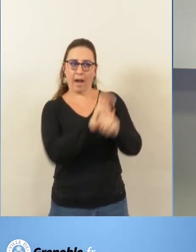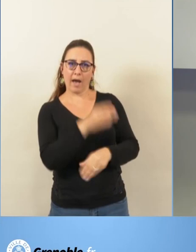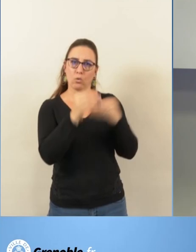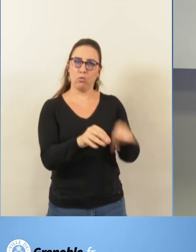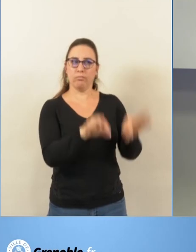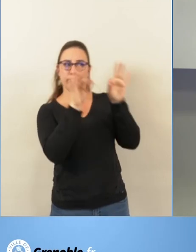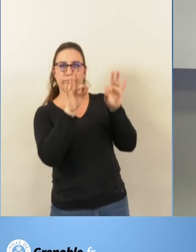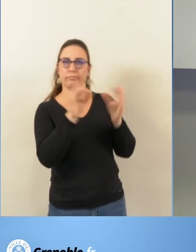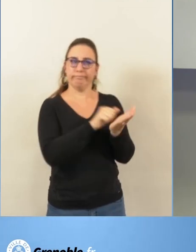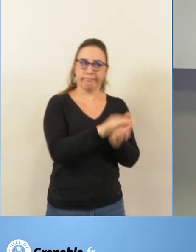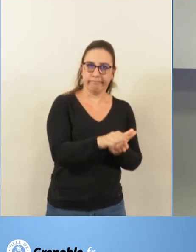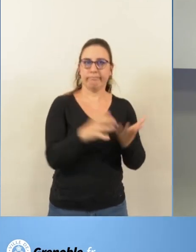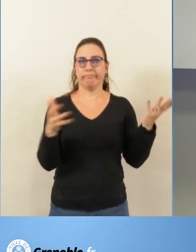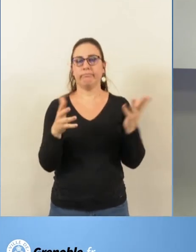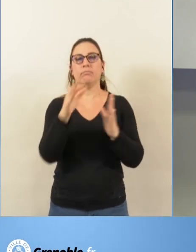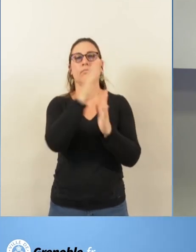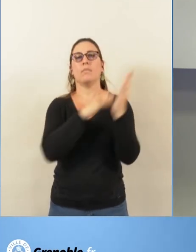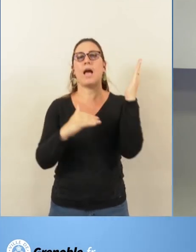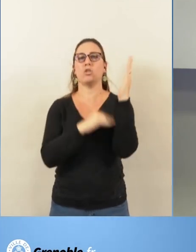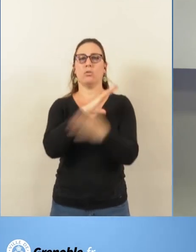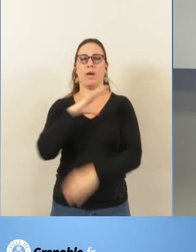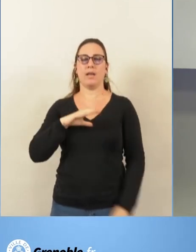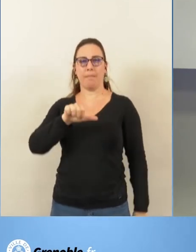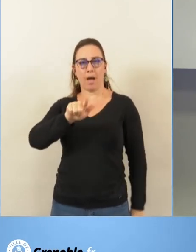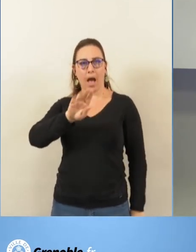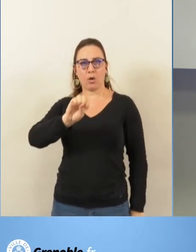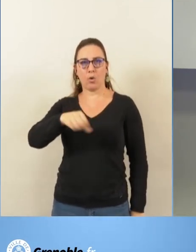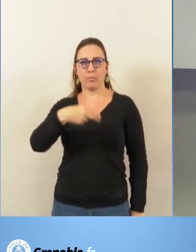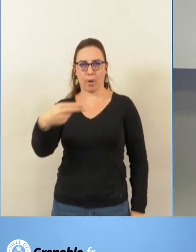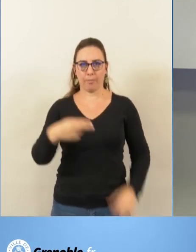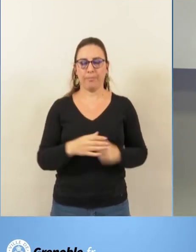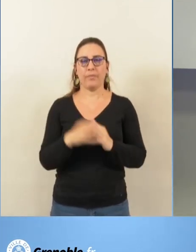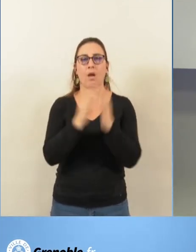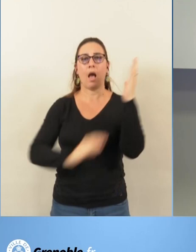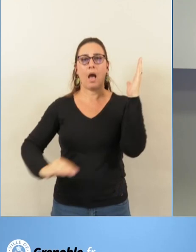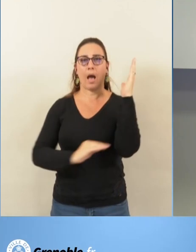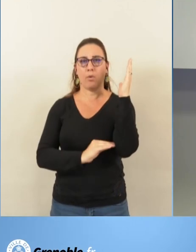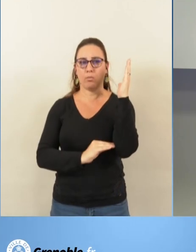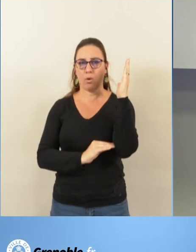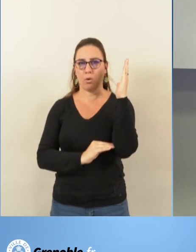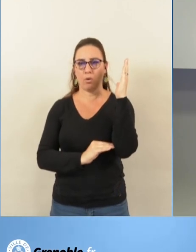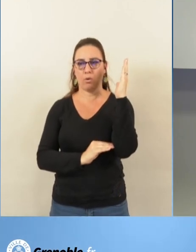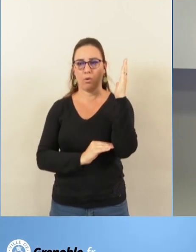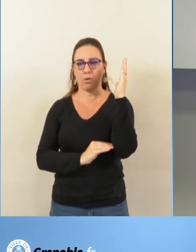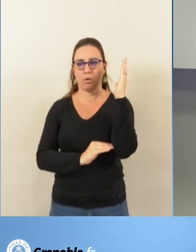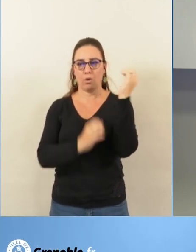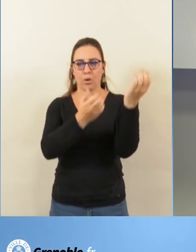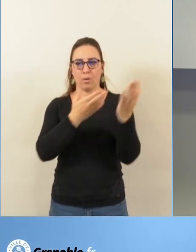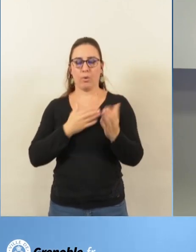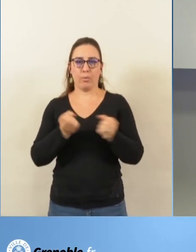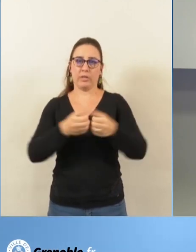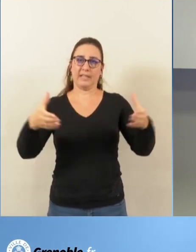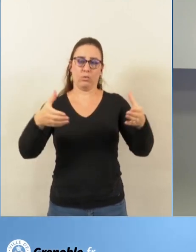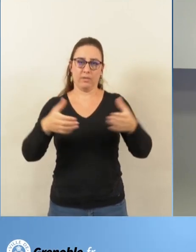de Madame Agobian il y a un amendement du de l'exécutif